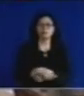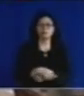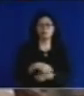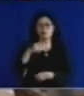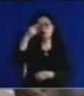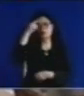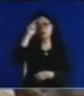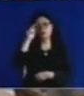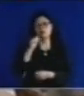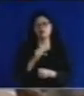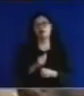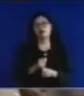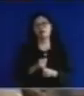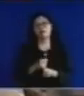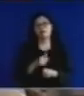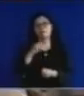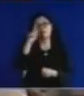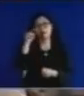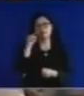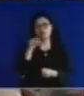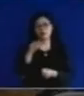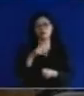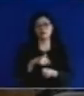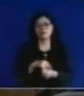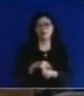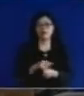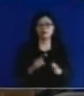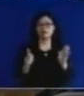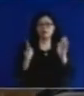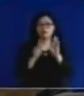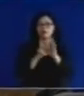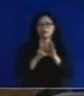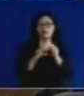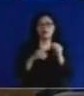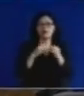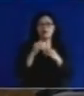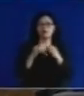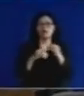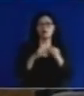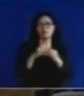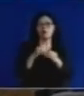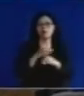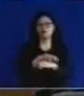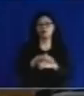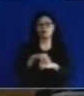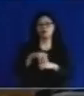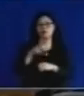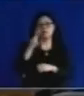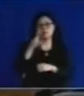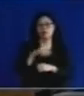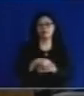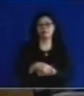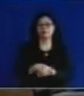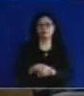untuk mengajukan pertanyaan kepada pasangan calon nomor urut 2. Saya berikan kesempatan